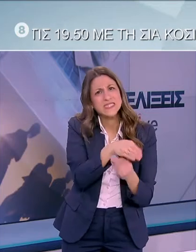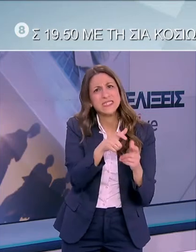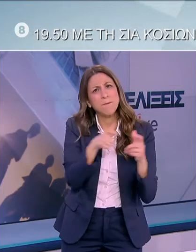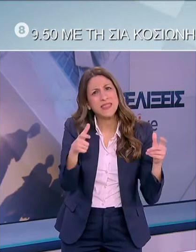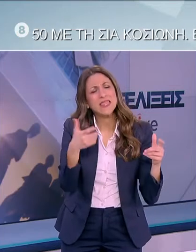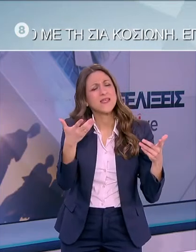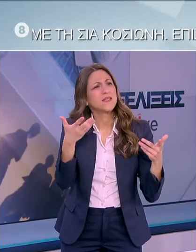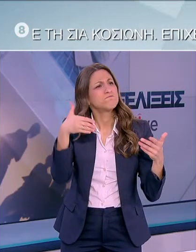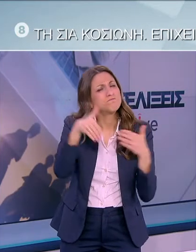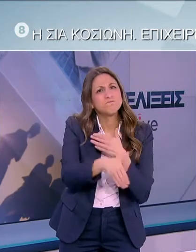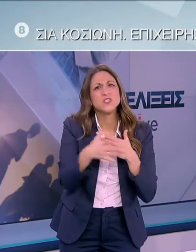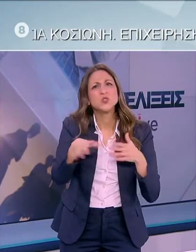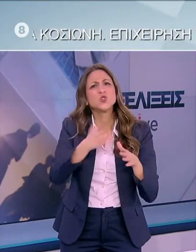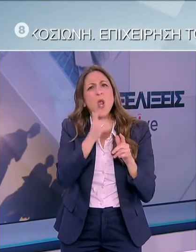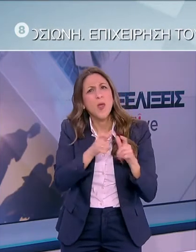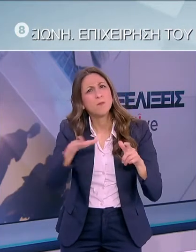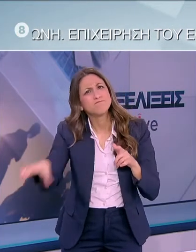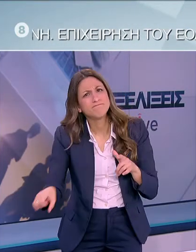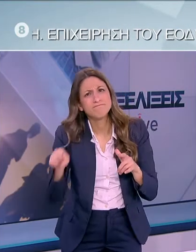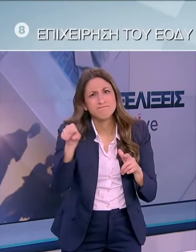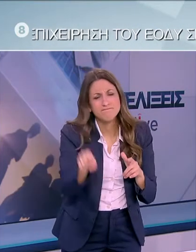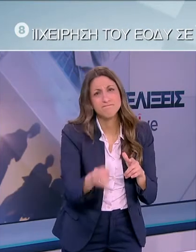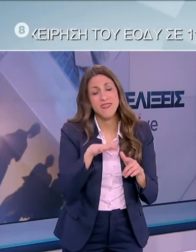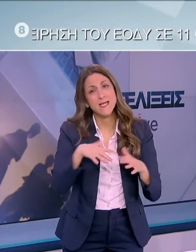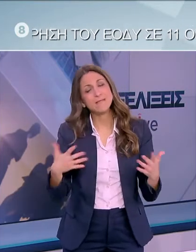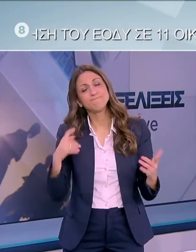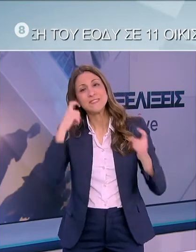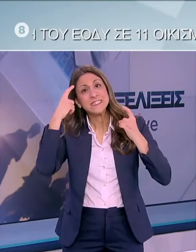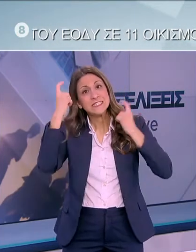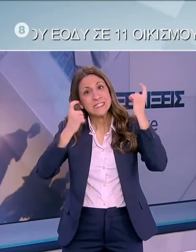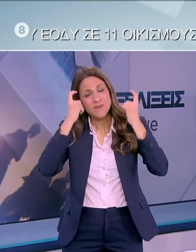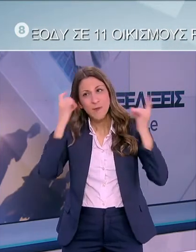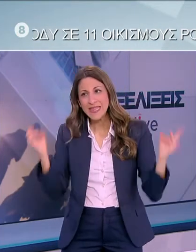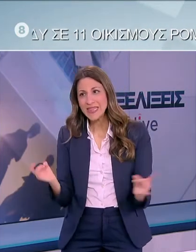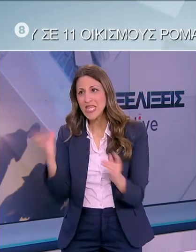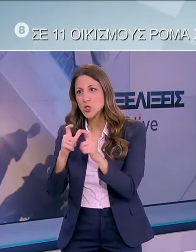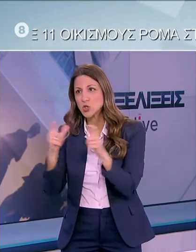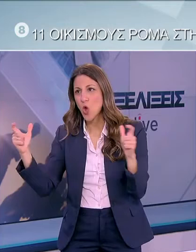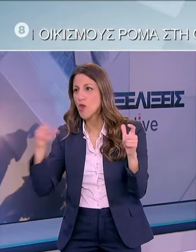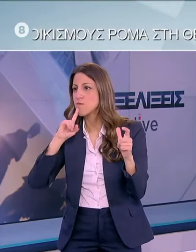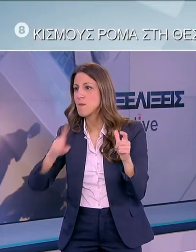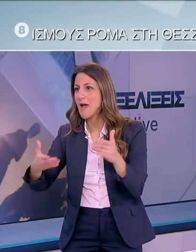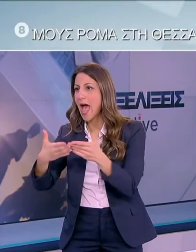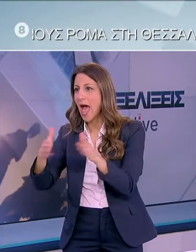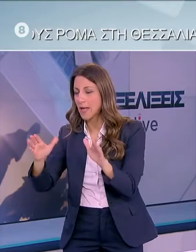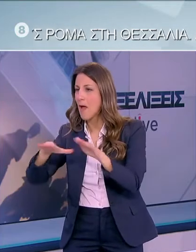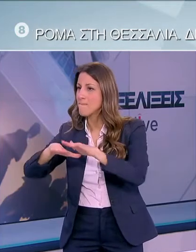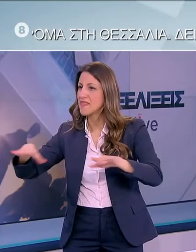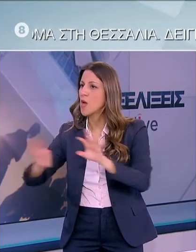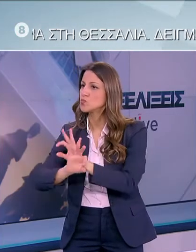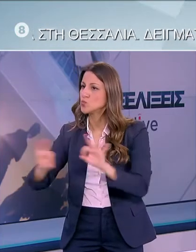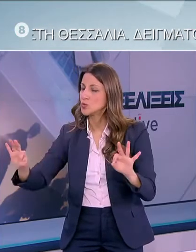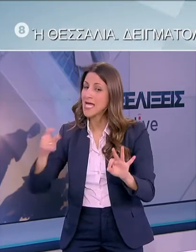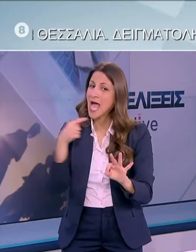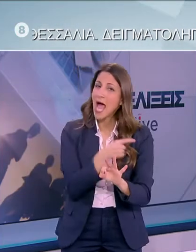ενεργά και μας απασχολεί το άνοιγμα κάποιων από τις υπηρεσίες του κράτους που αφορούν νέους ανθρώπους, λιγότερο ευπαθείς ομάδες,